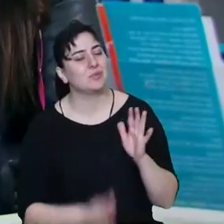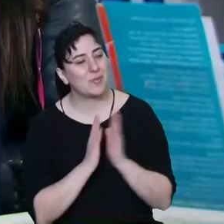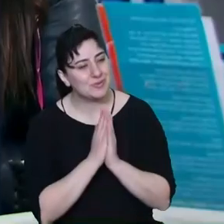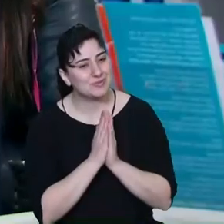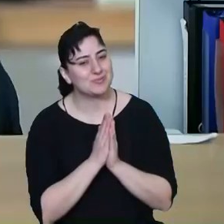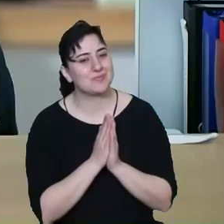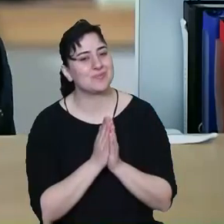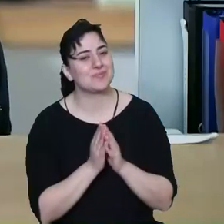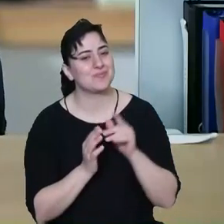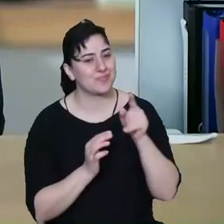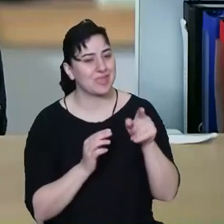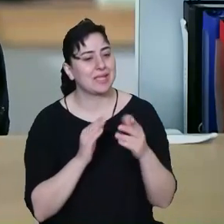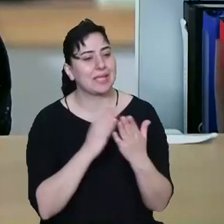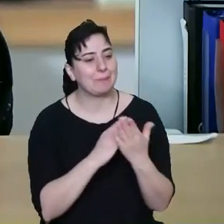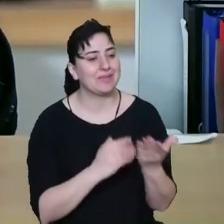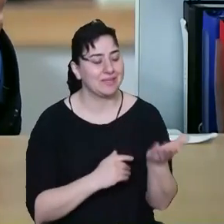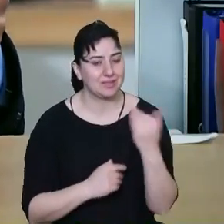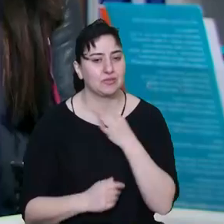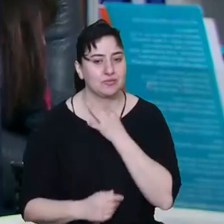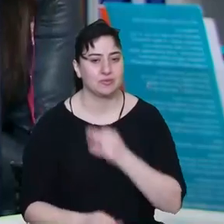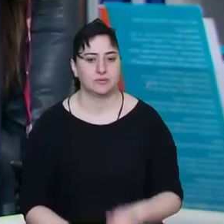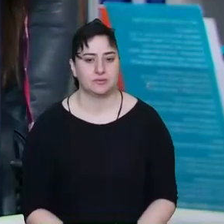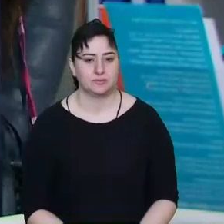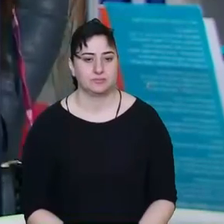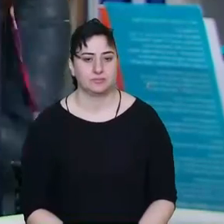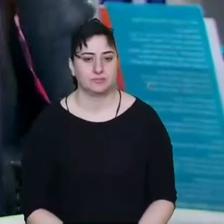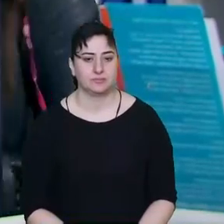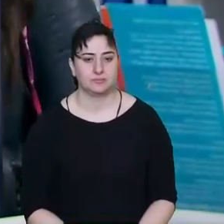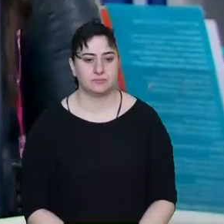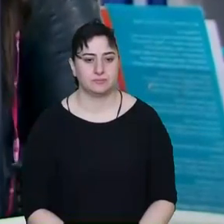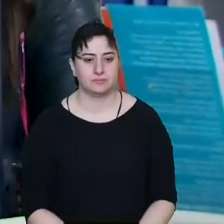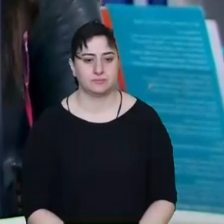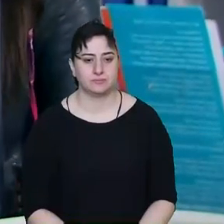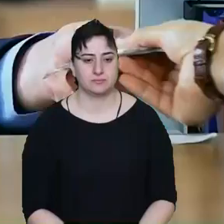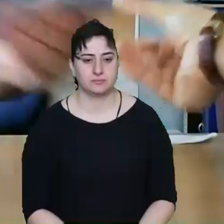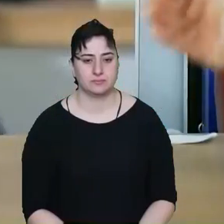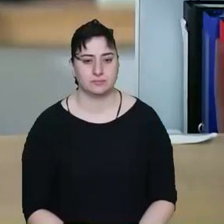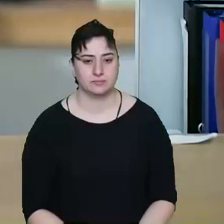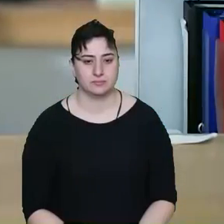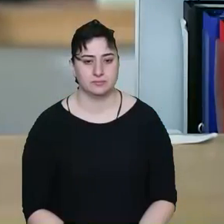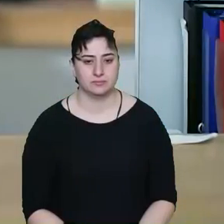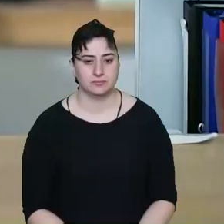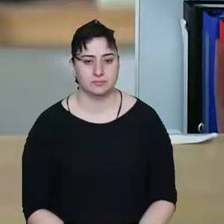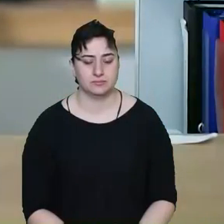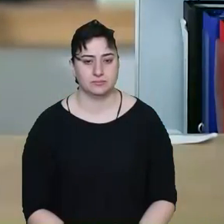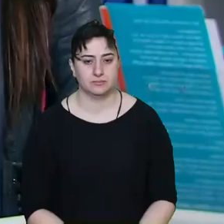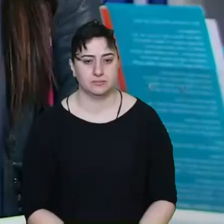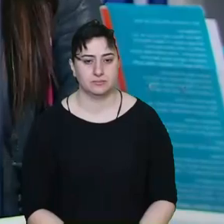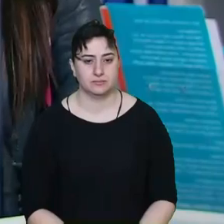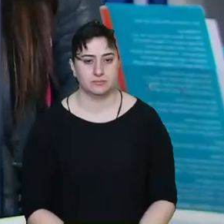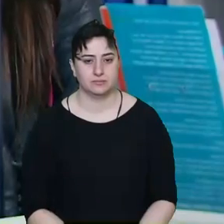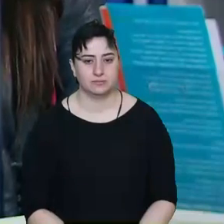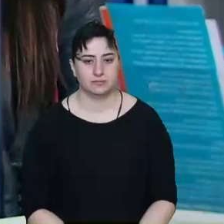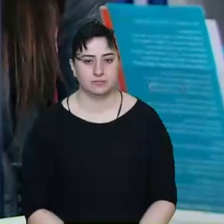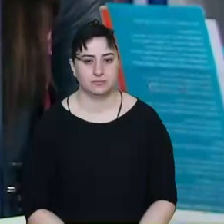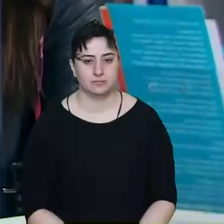dilerim. Ben kimlik falan varsa yanınızda alabilir miyim? Müdür kimliği ve paraları kadından alıp Nurhan'a uzattı. Tamam. Bankodan bir türlü